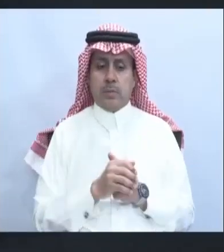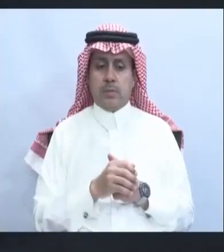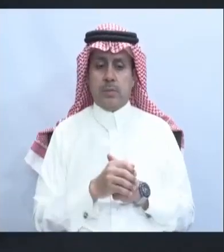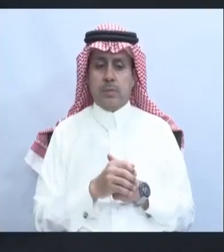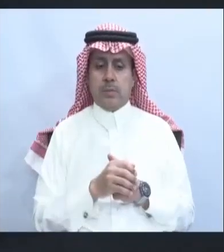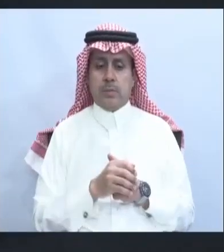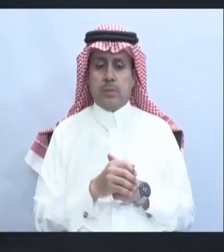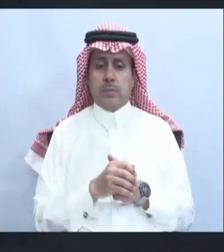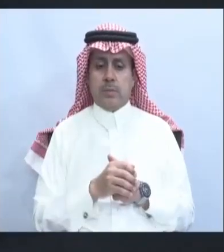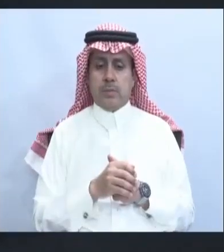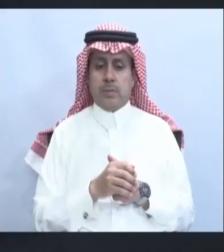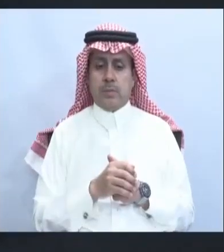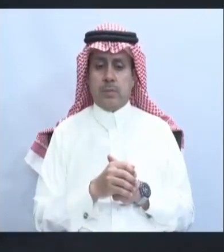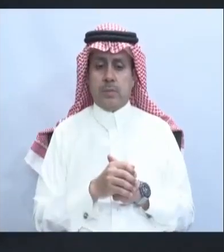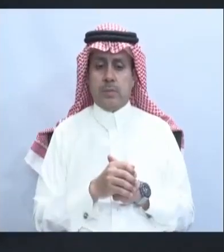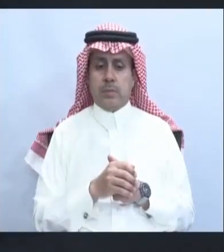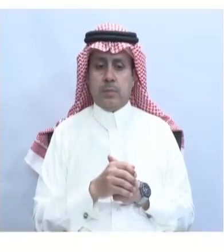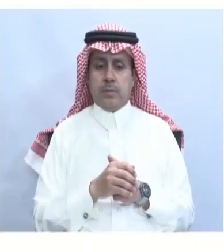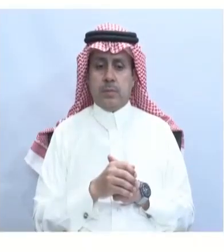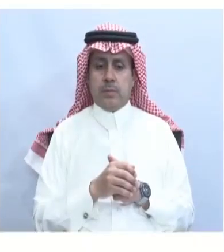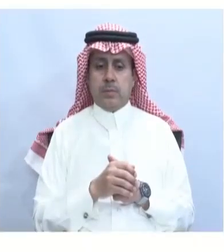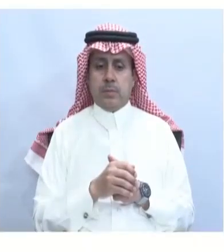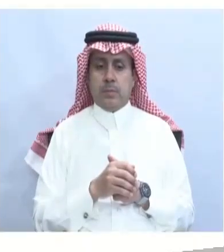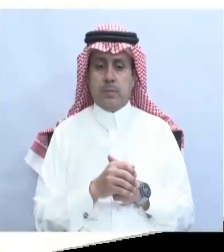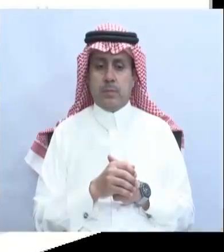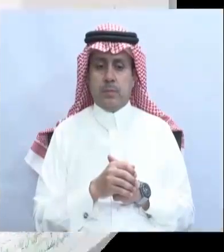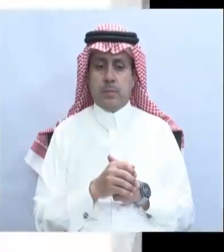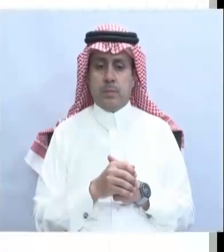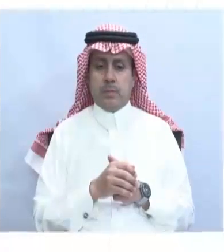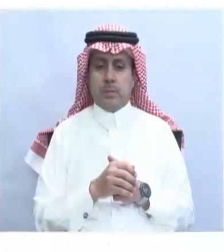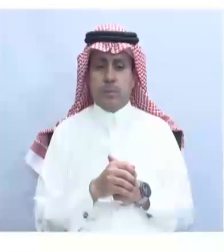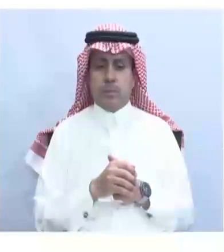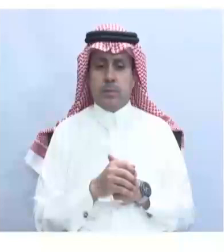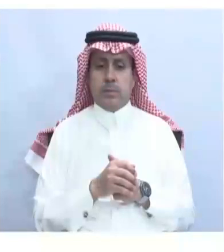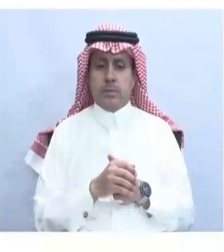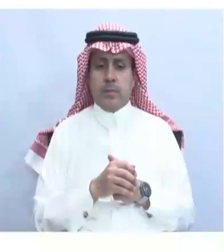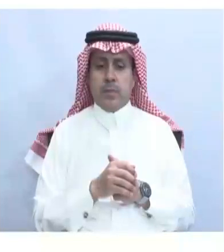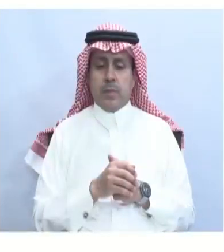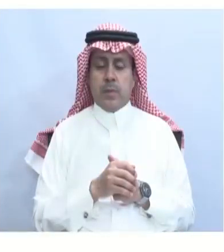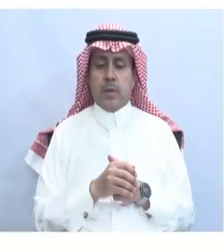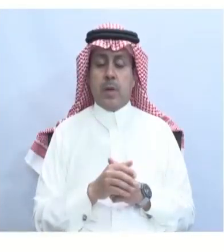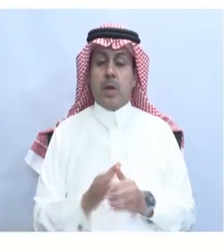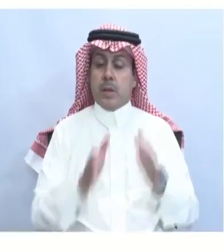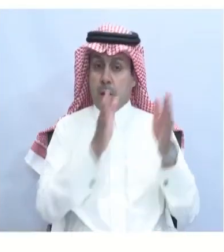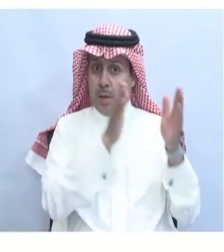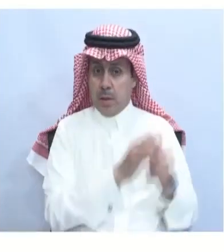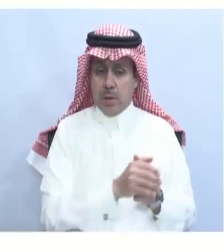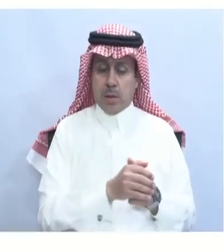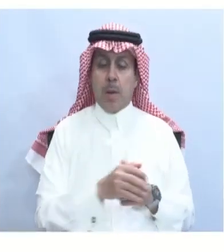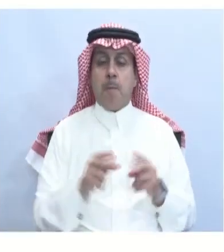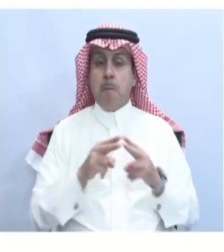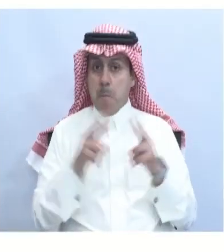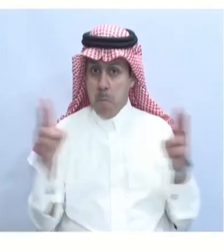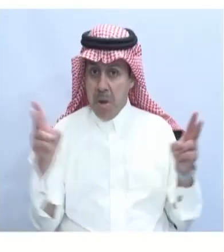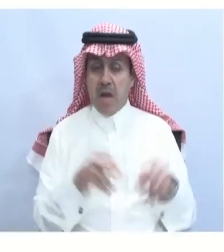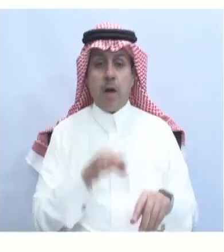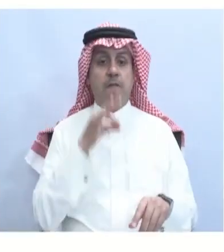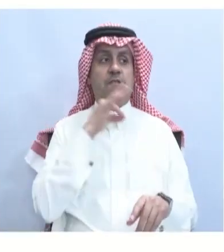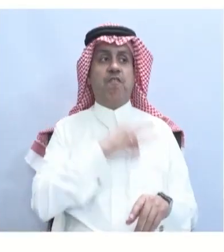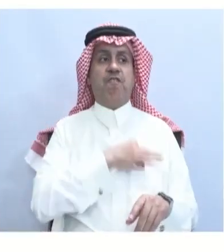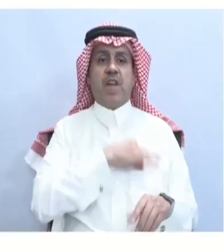نوع من هذه الانواع ايها الطلاب والطالبات ناتي الى بيان الحكمه من